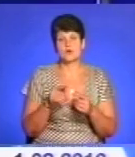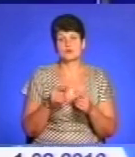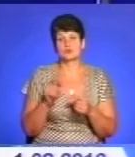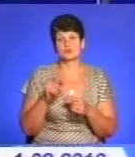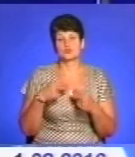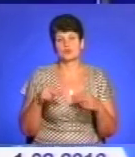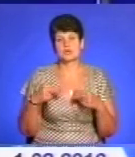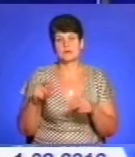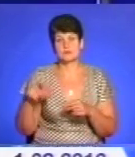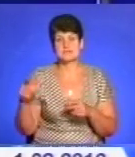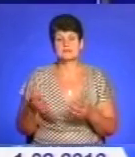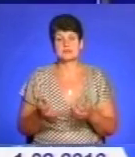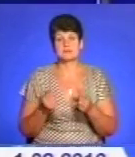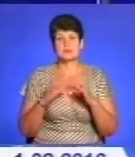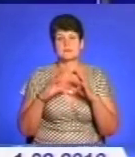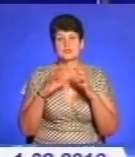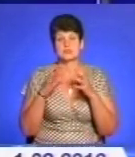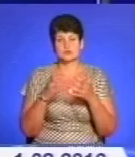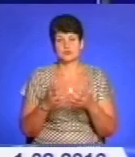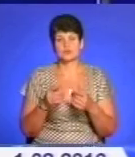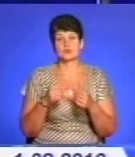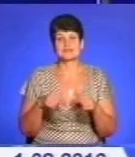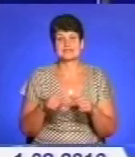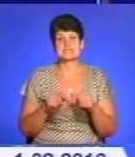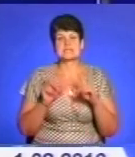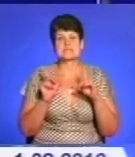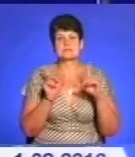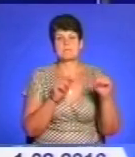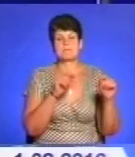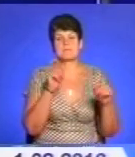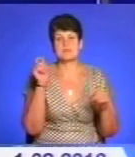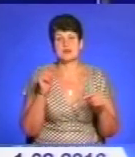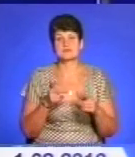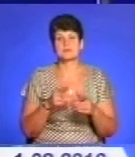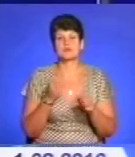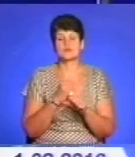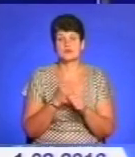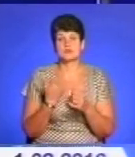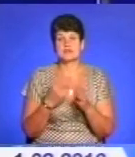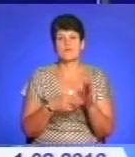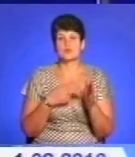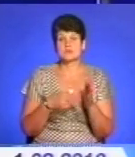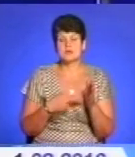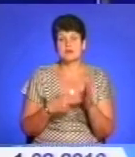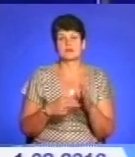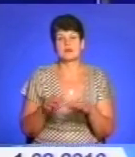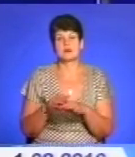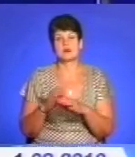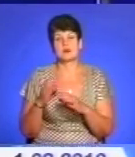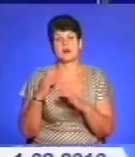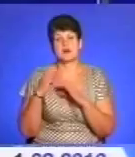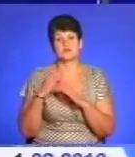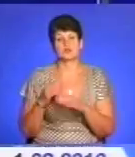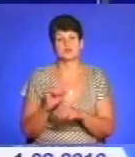за підтримки Міжнародної організації з міграції. Цього дня волонтери працювали на залізничних вокзалах, автостанціях та ринках. Лариса